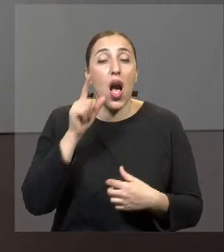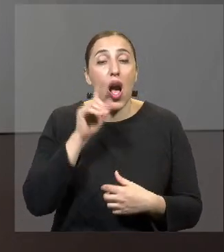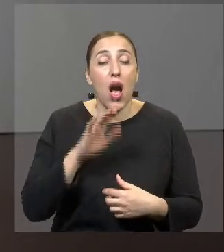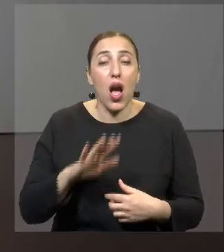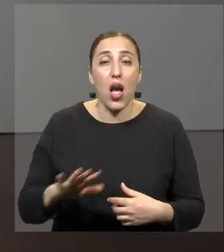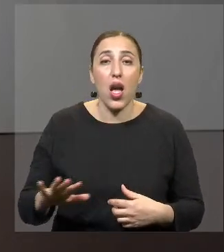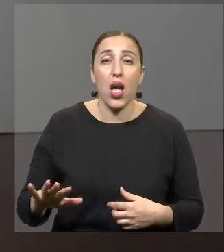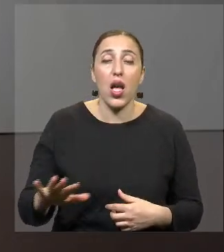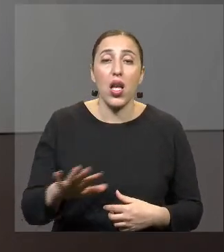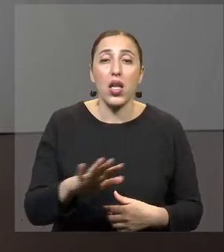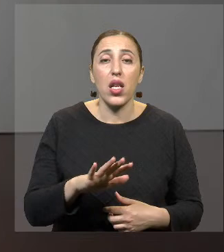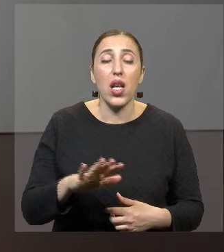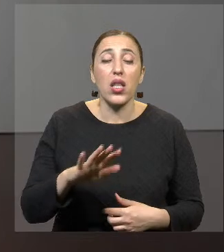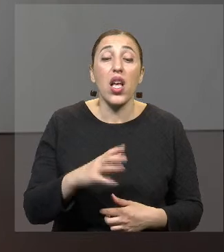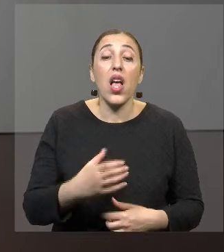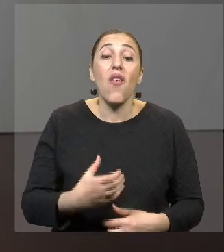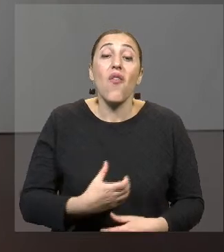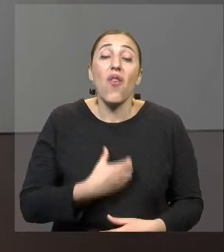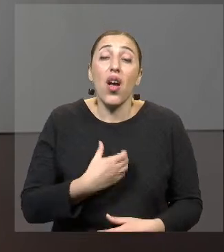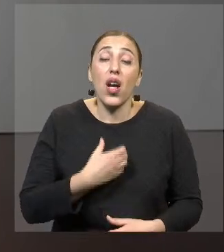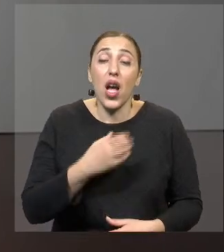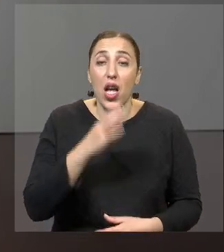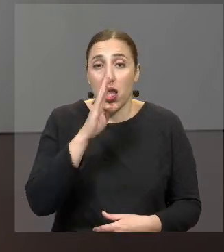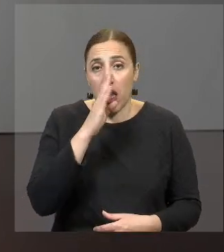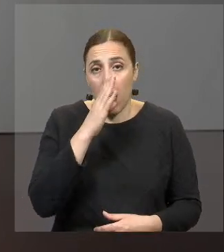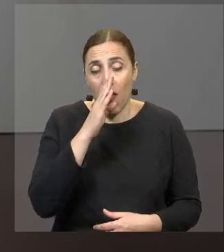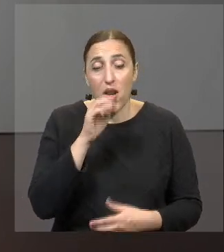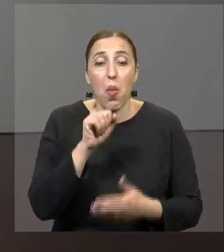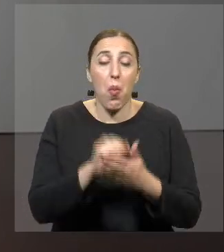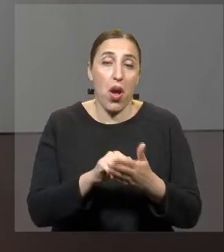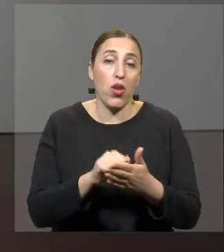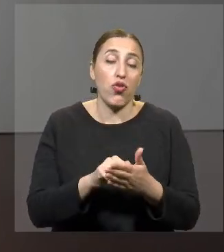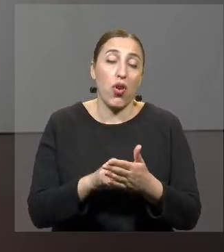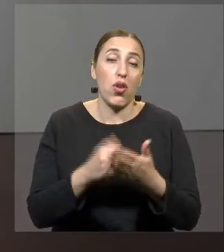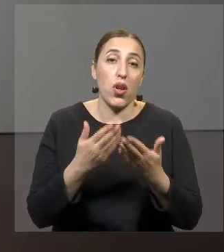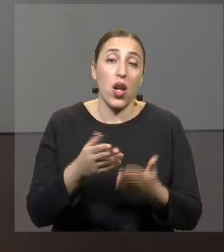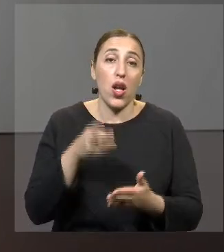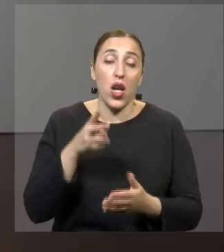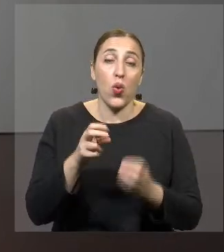վախկոտության և դավաճանության պատճարով։